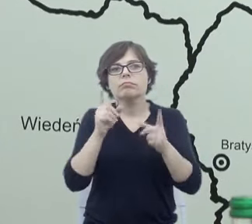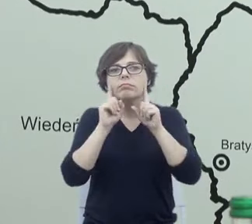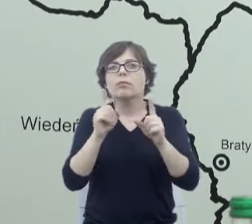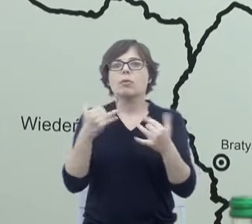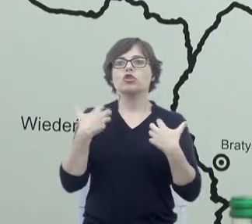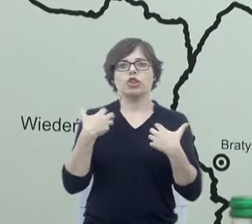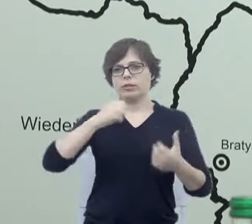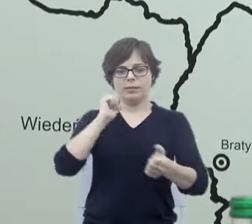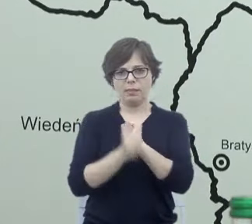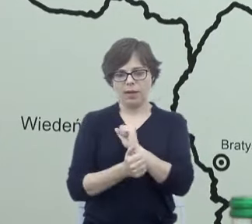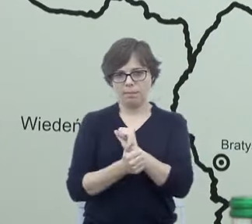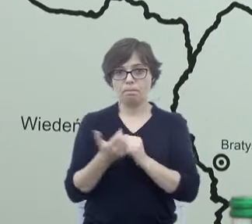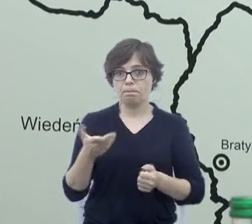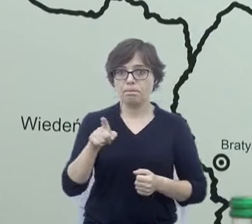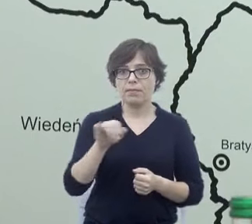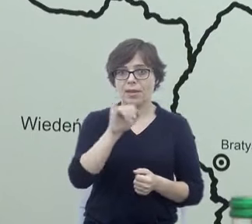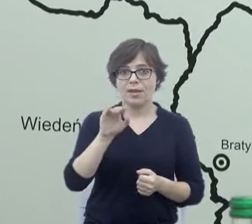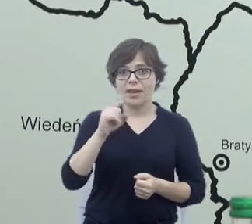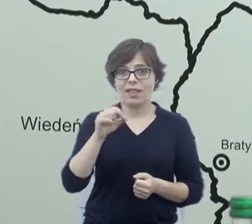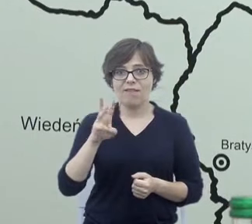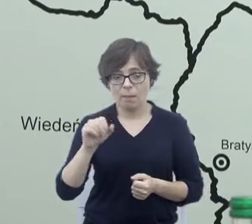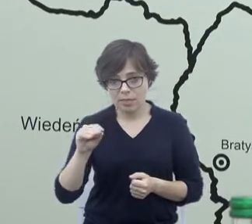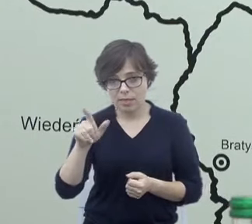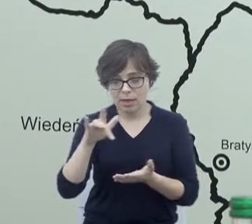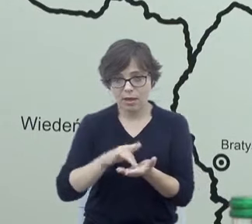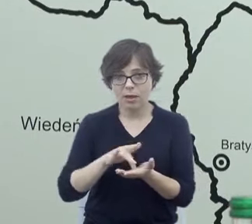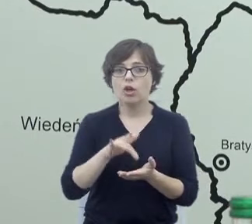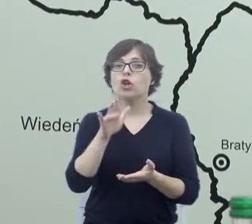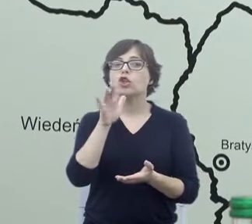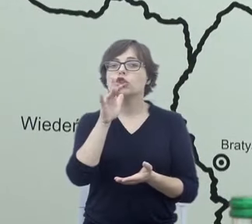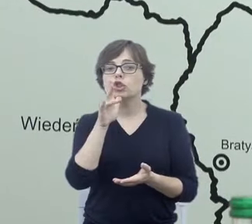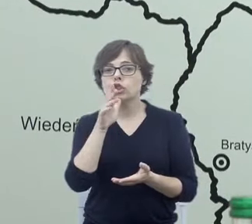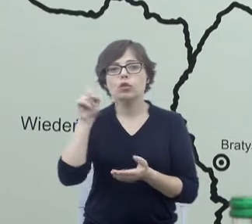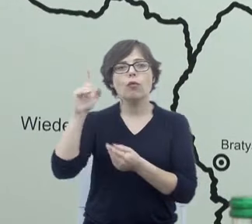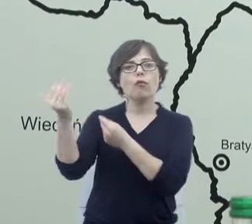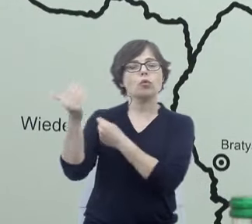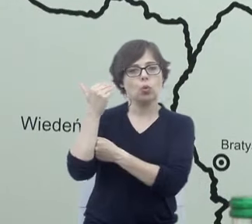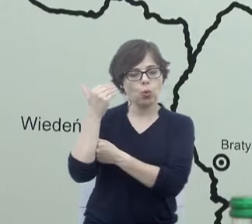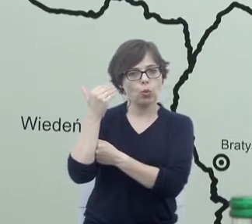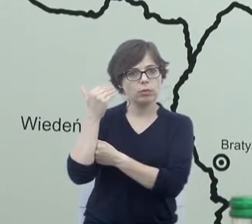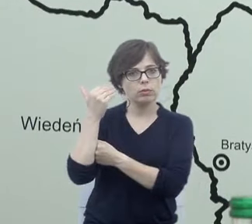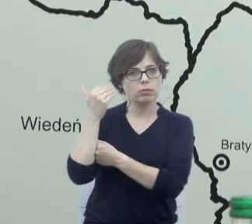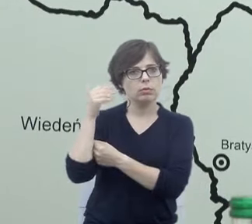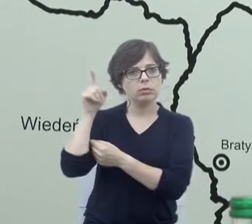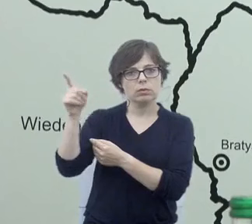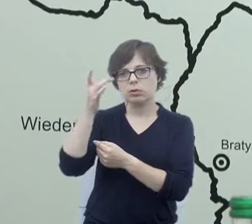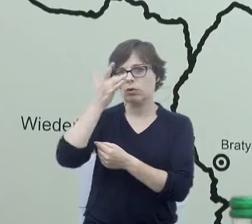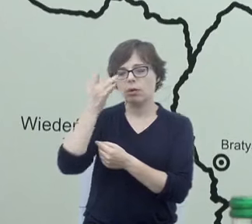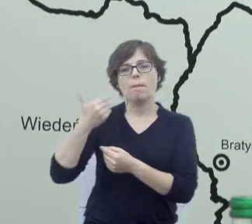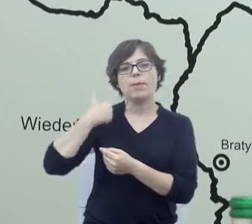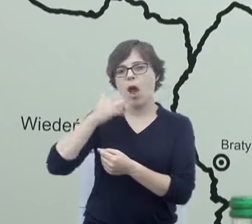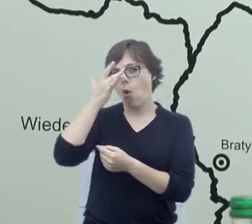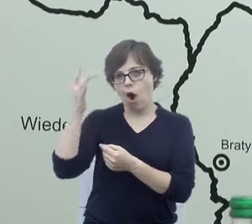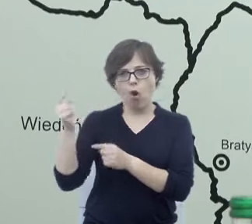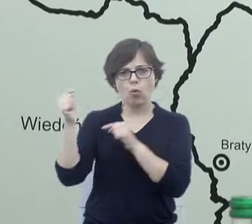okupacyjnych. W samym Jedwabnym Żydów tak zwanych przysłanych ze wschodu, z głębi Republiki Białoruskiej